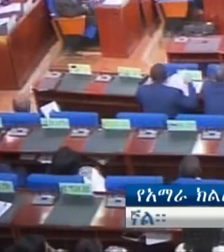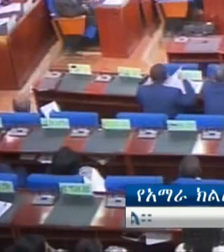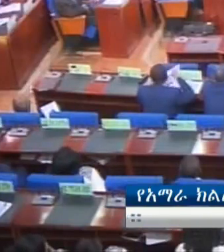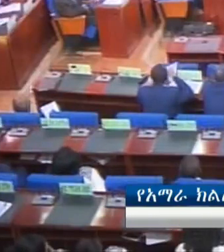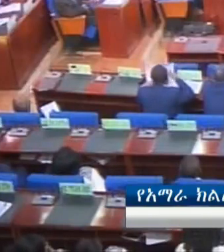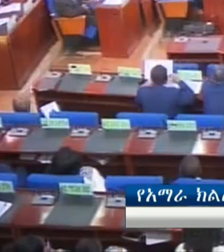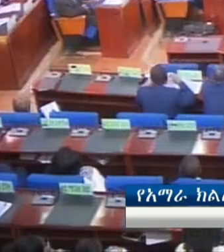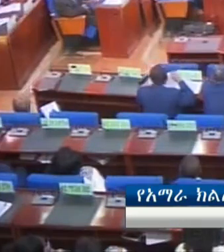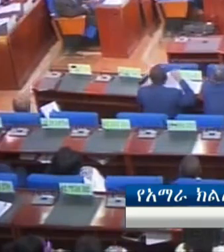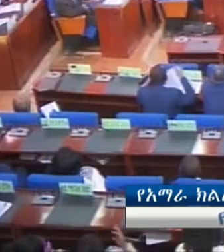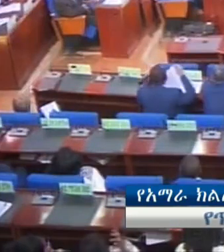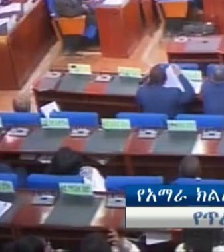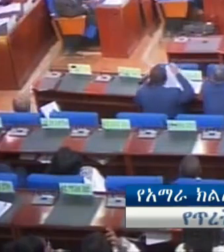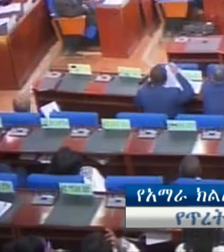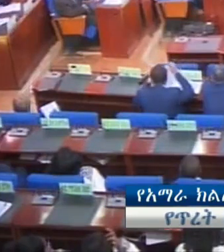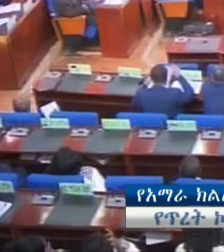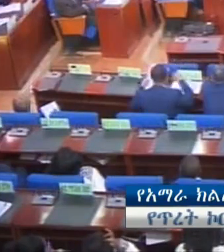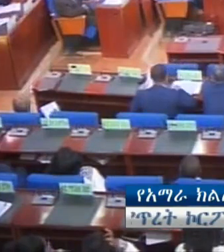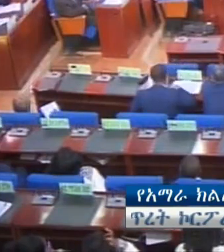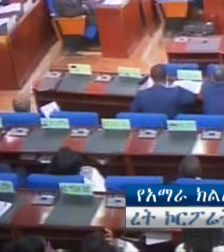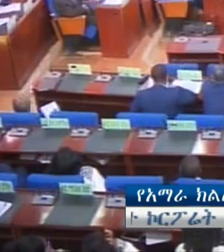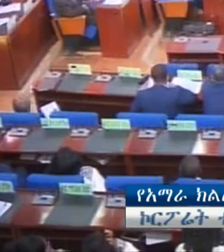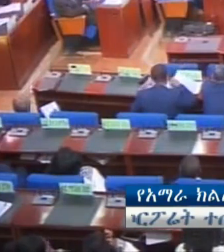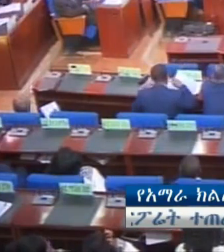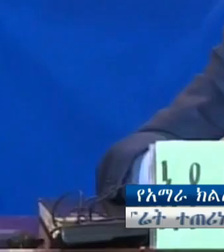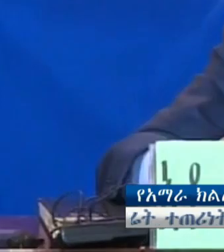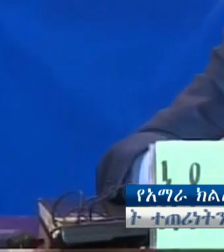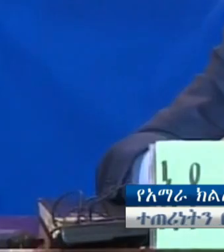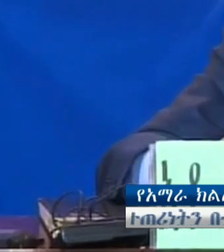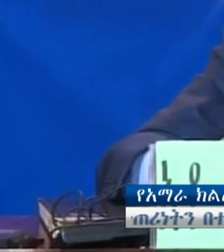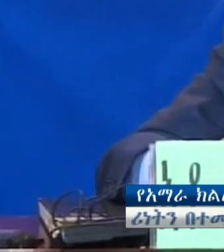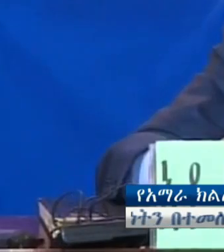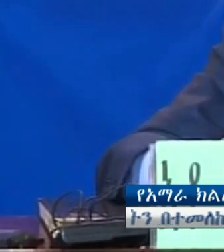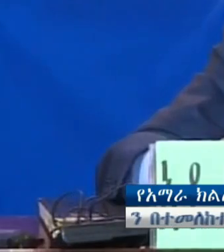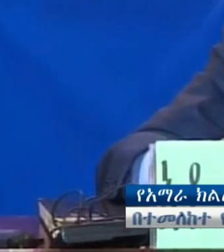ወደ ፕራክቲካል የአማራ ህዝብ ሀብቱ ነው እንዲቀጥል ትግል ተደርጓል።